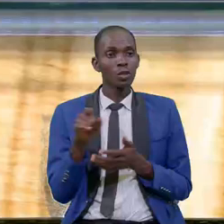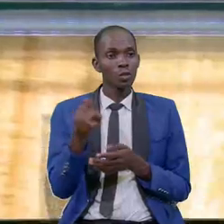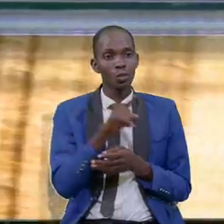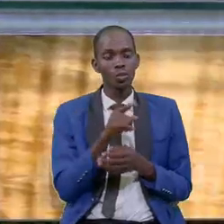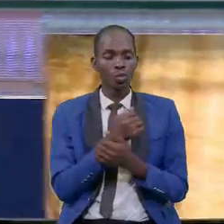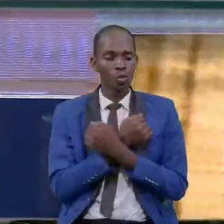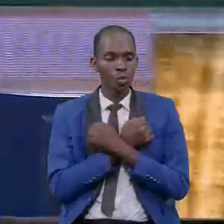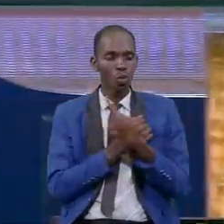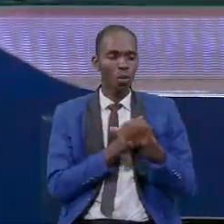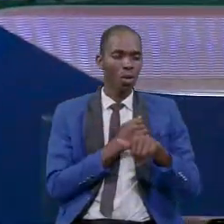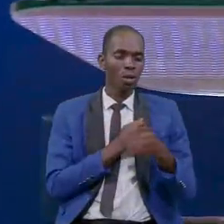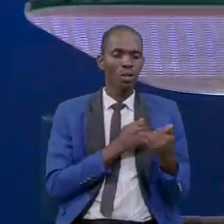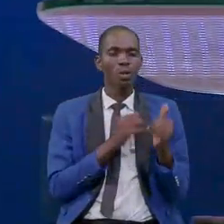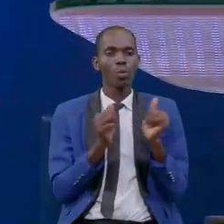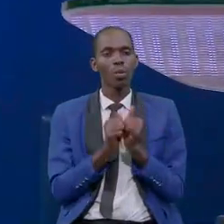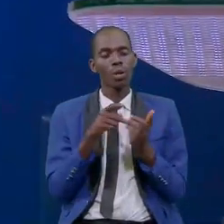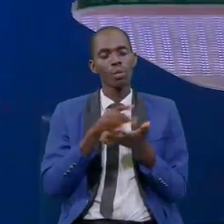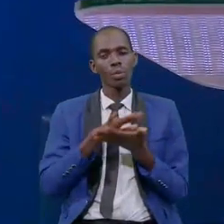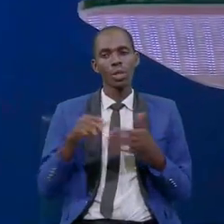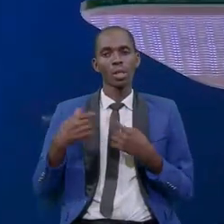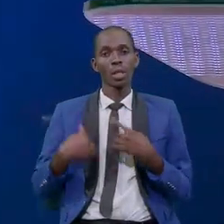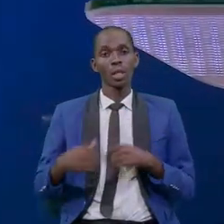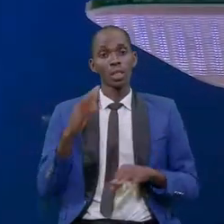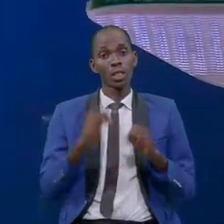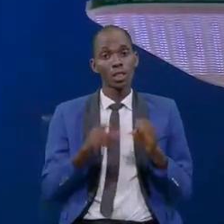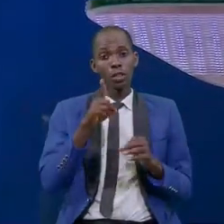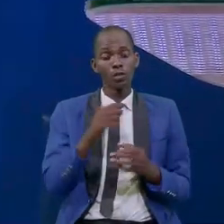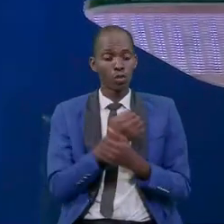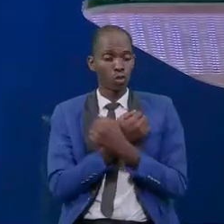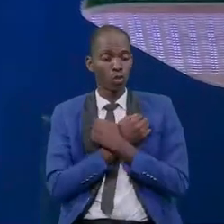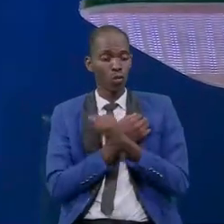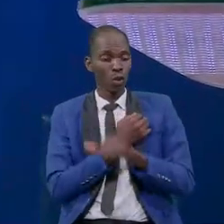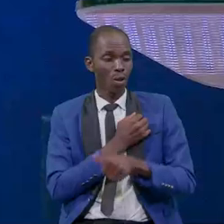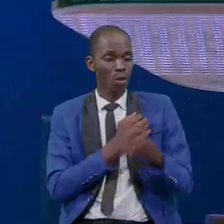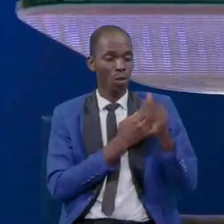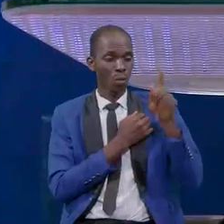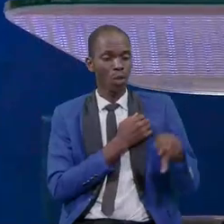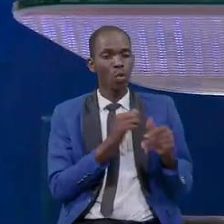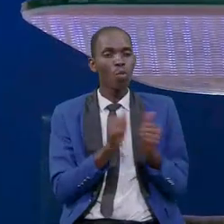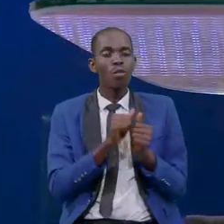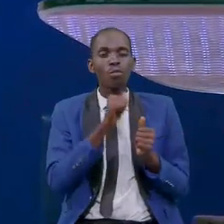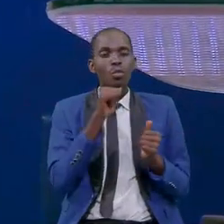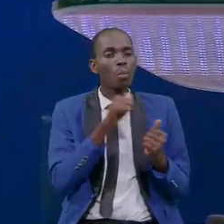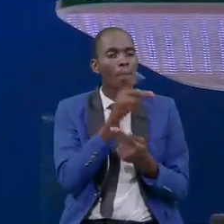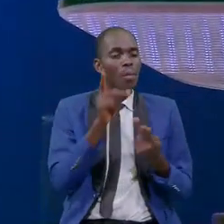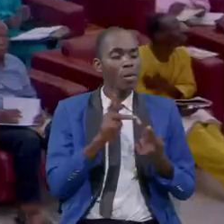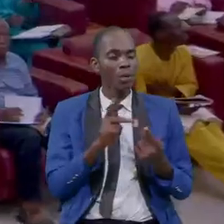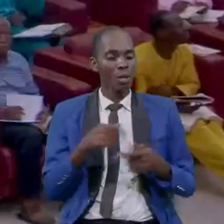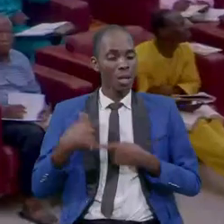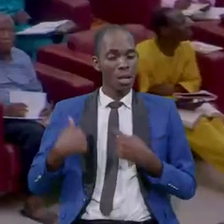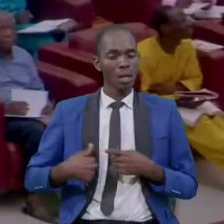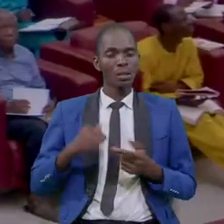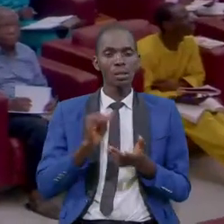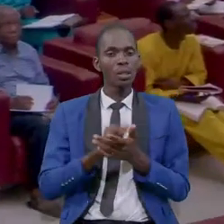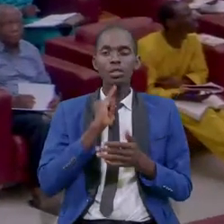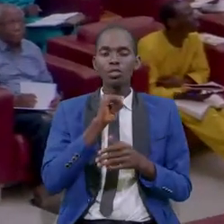Aimez-vous ardemment les uns les autres de tout votre cœur. Si vous aimez quelqu'un avec un cœur impur, ce n'est pas l'amour,